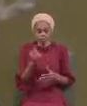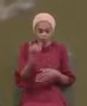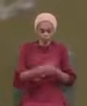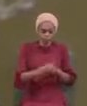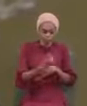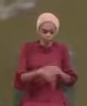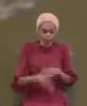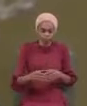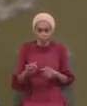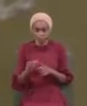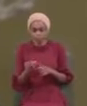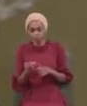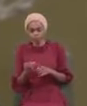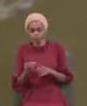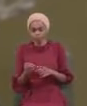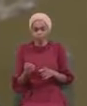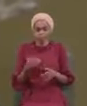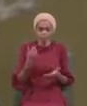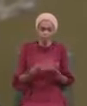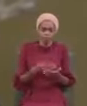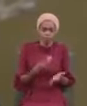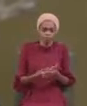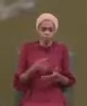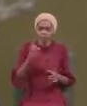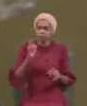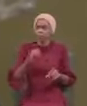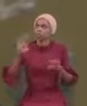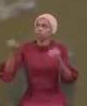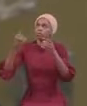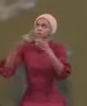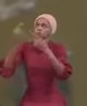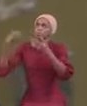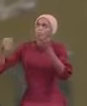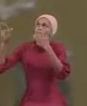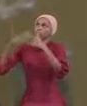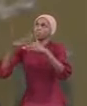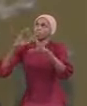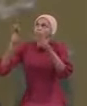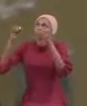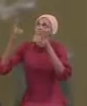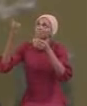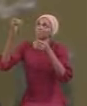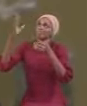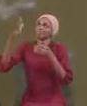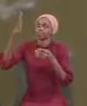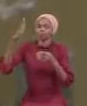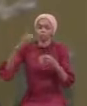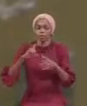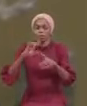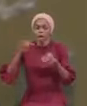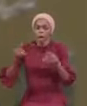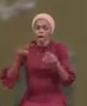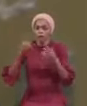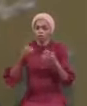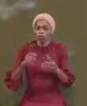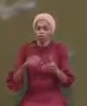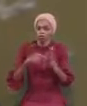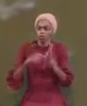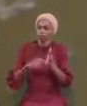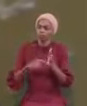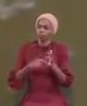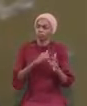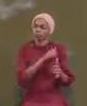autour de nous si vo si les frères et sœurs autour de nous dans la maison dans le district dans la communion la cellules et qui sont dans le besoin